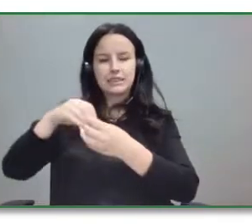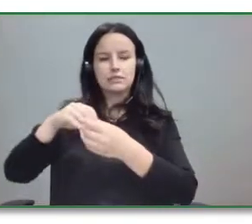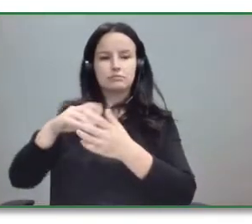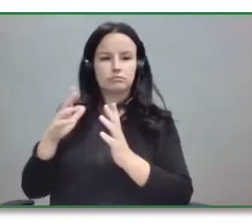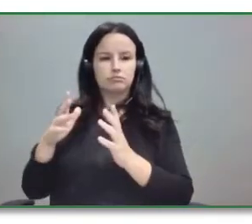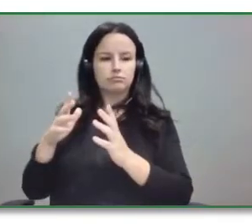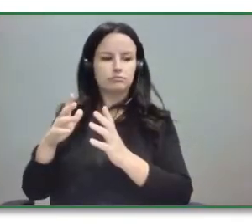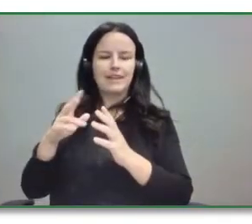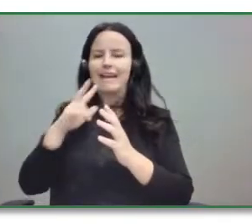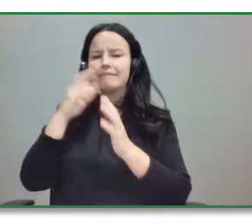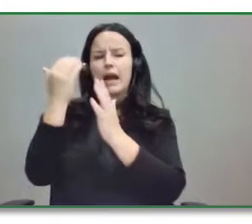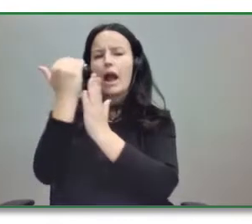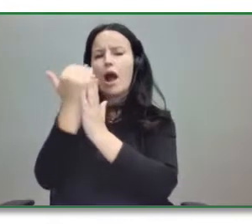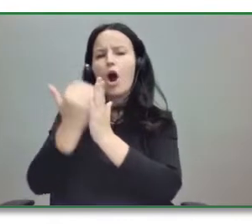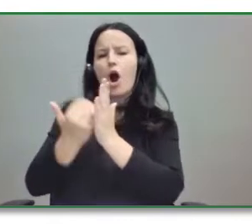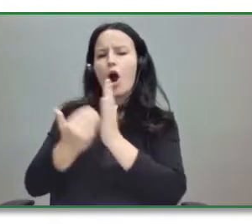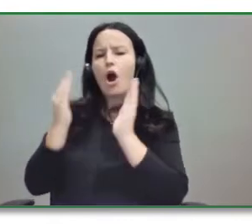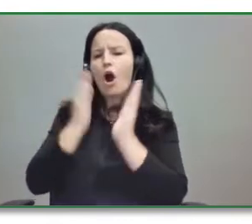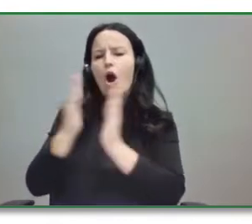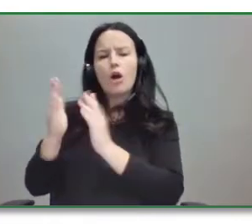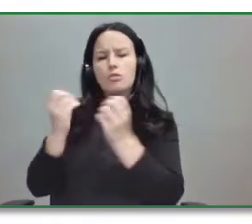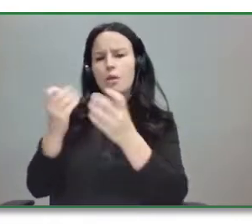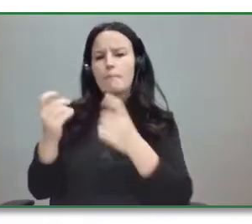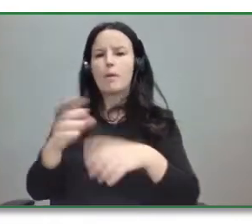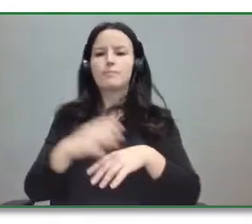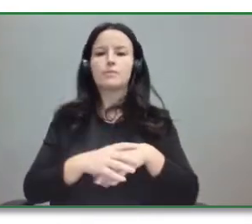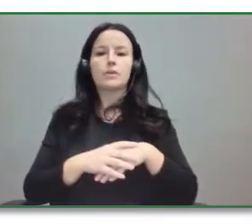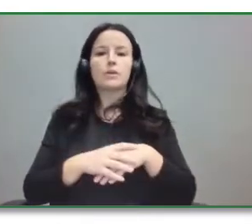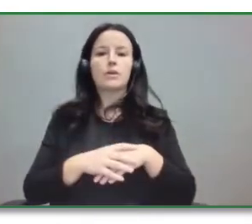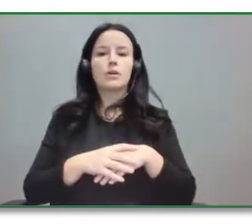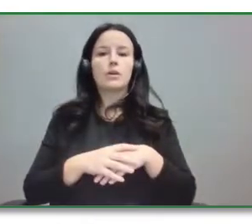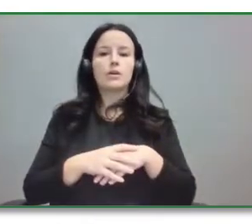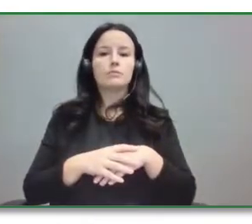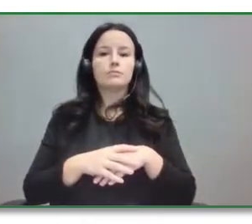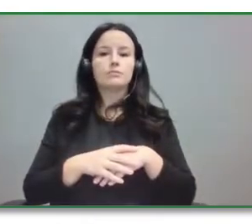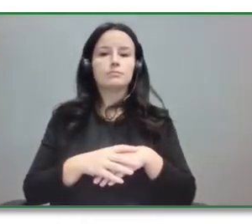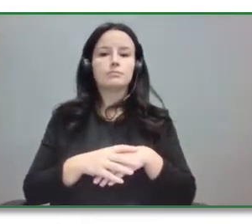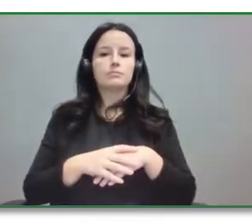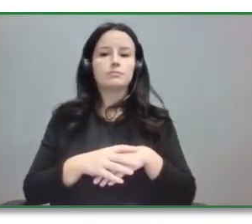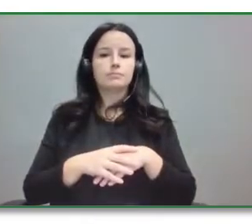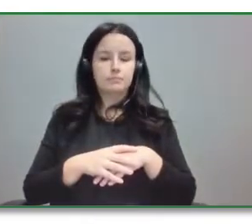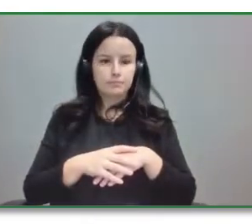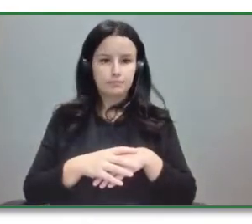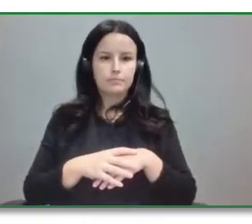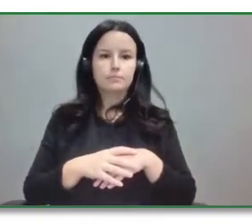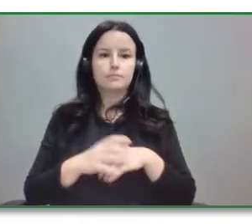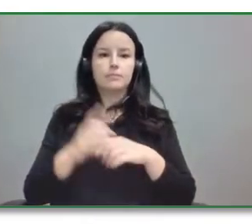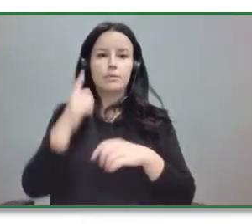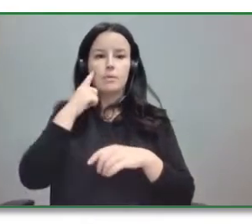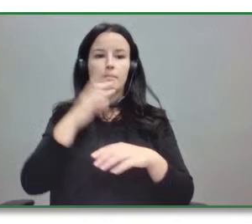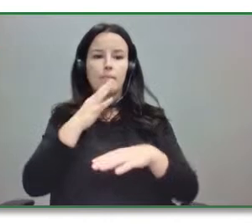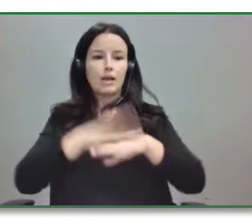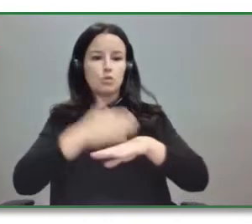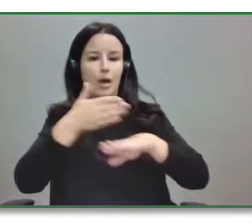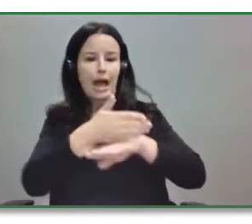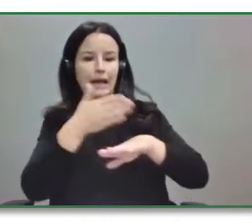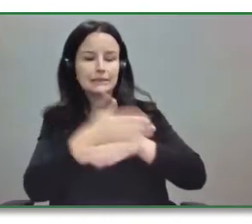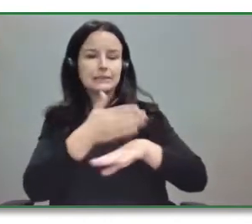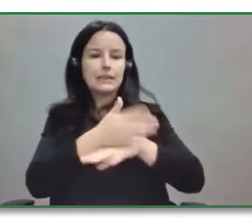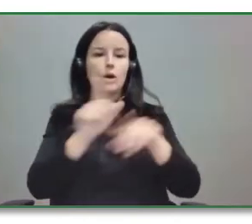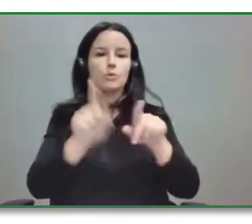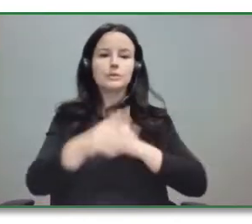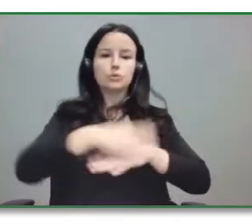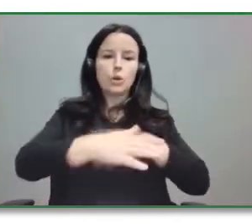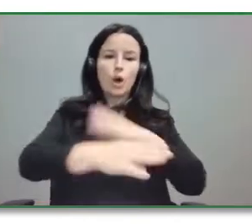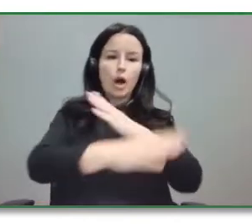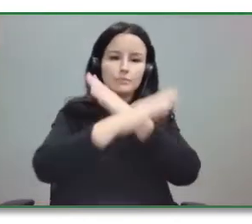ordre précis. Nous avons parlé de besoin d'accès, d'informations sur l'accès et les obstacles. Ensuite, il faut